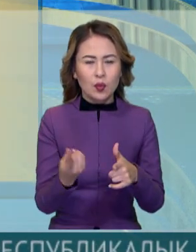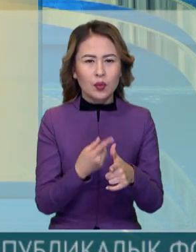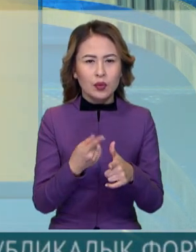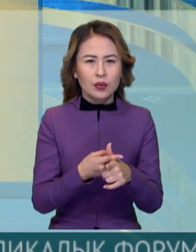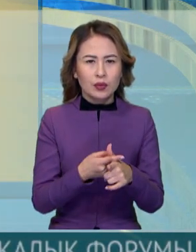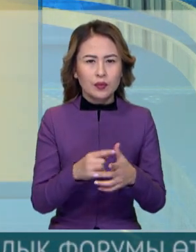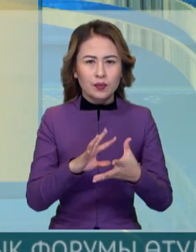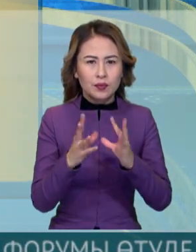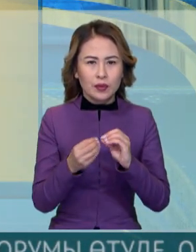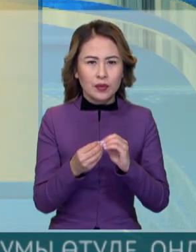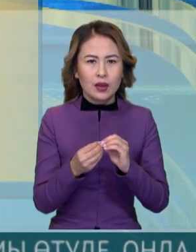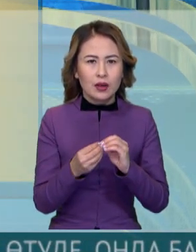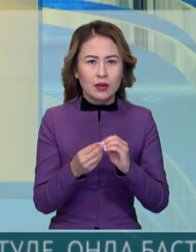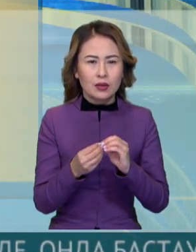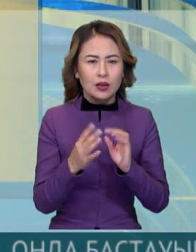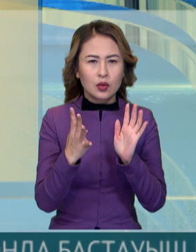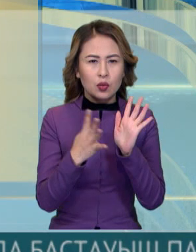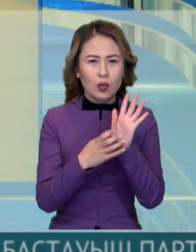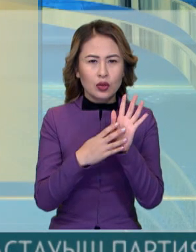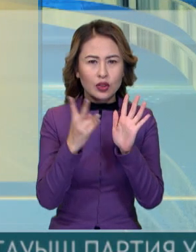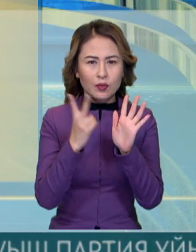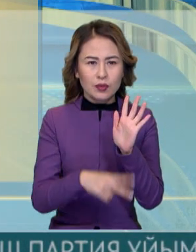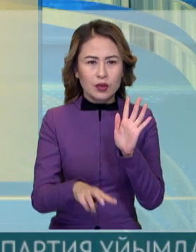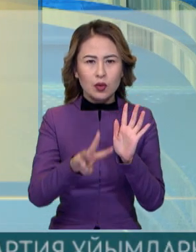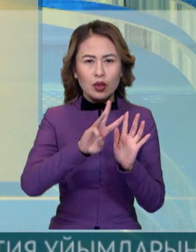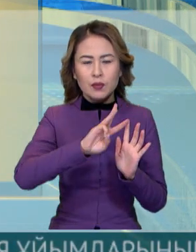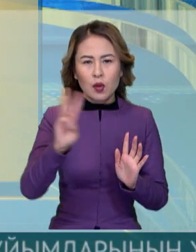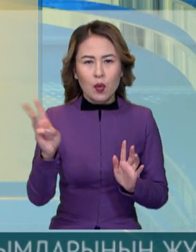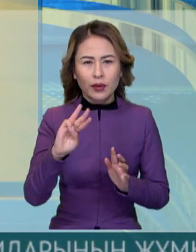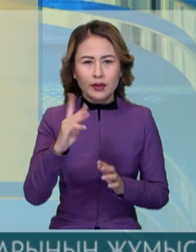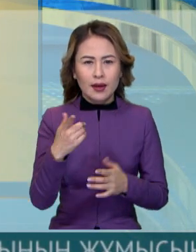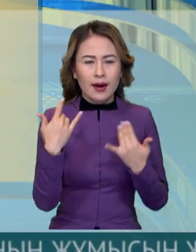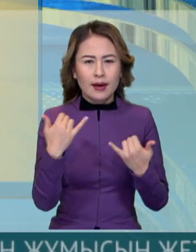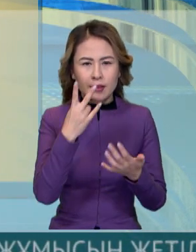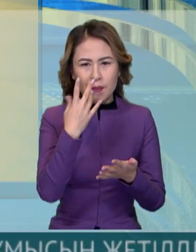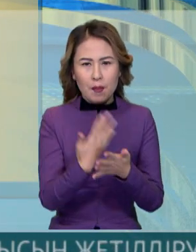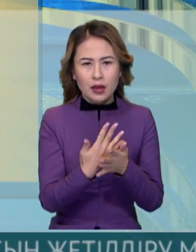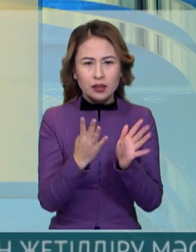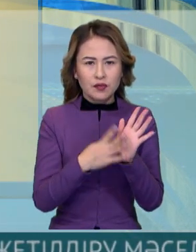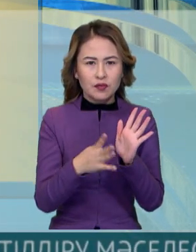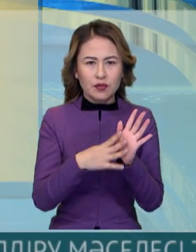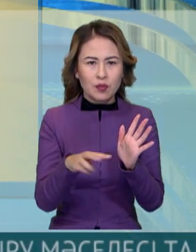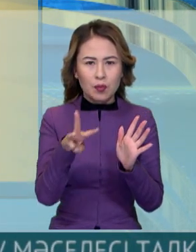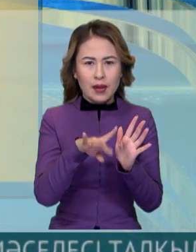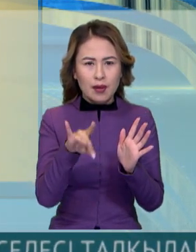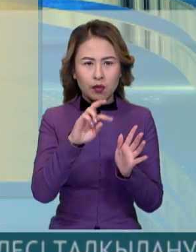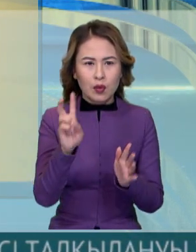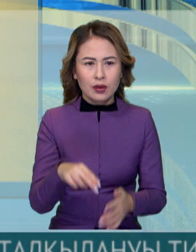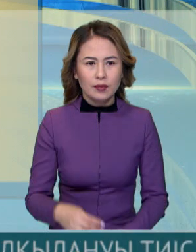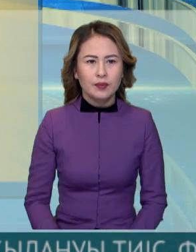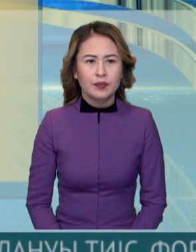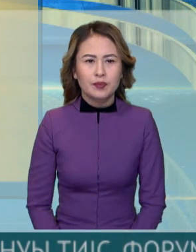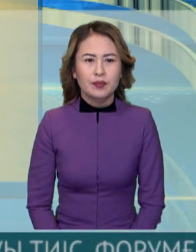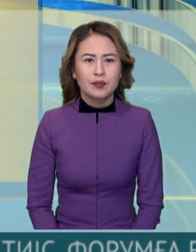еліміздің алтын валюта қоры небәрі 970 миллион теңге болды. Ал қазір бұл көрсеткіш 90 миллиард долларға жетті.